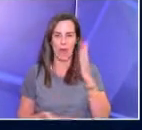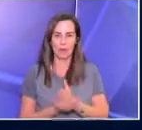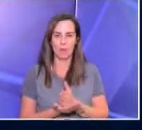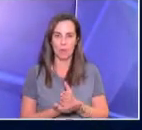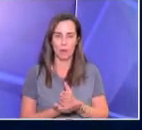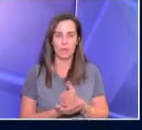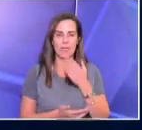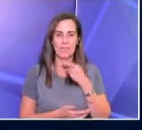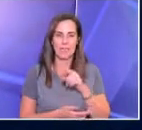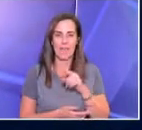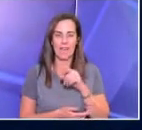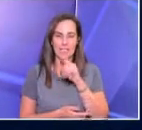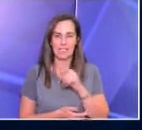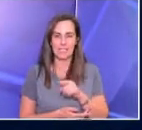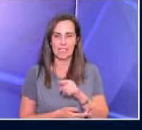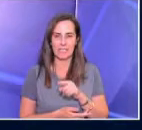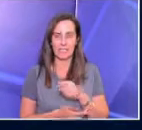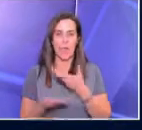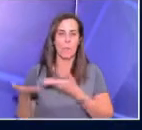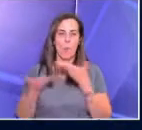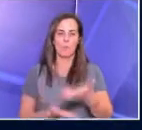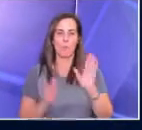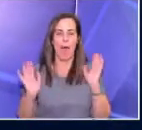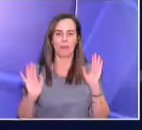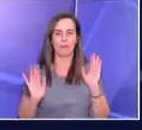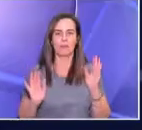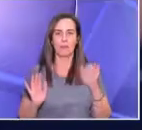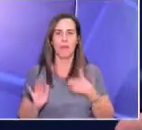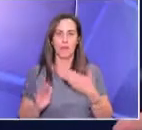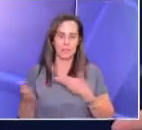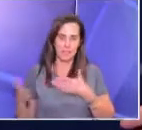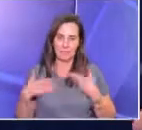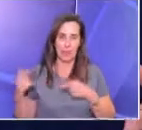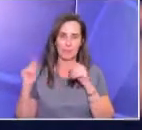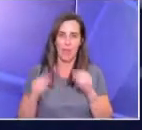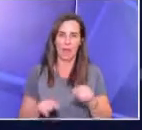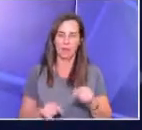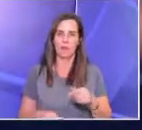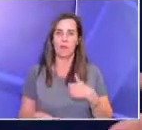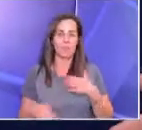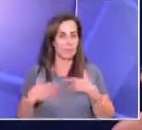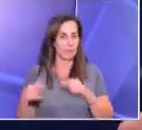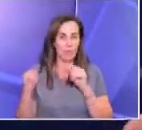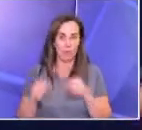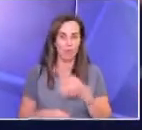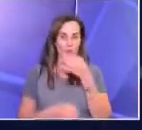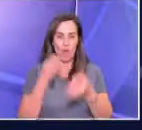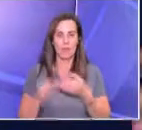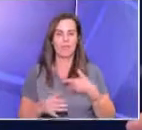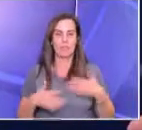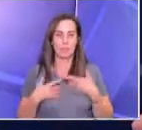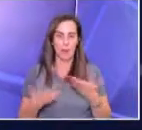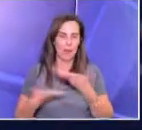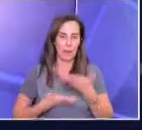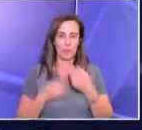משמעית. ישראל זינגר מוזמן לאולפן. אנחנו נשמח אם תבוא, אנחנו נשמח לשאול אותך, אנחנו